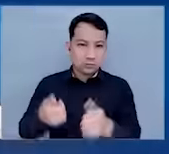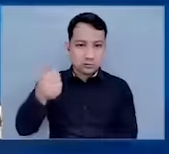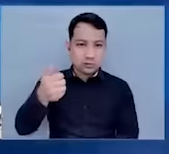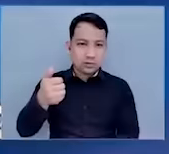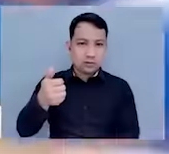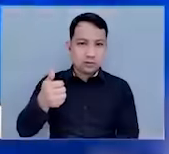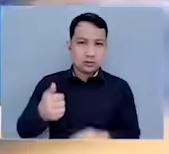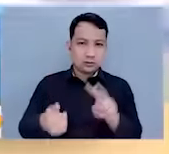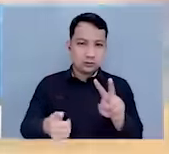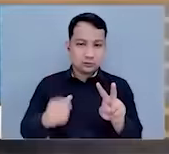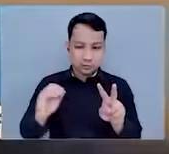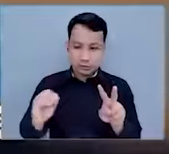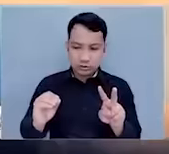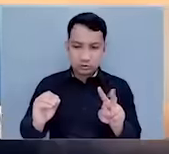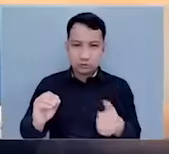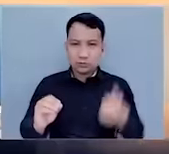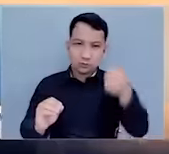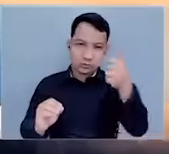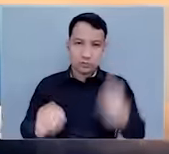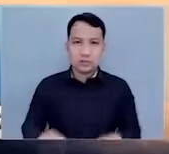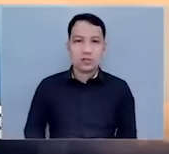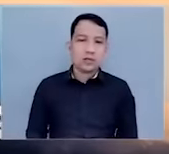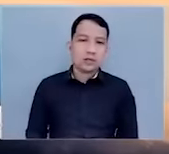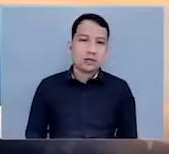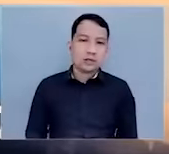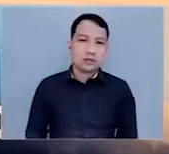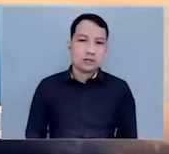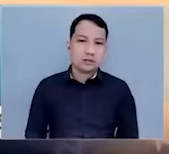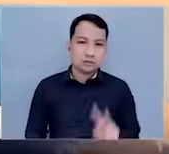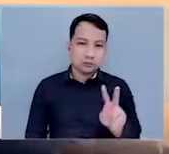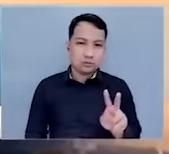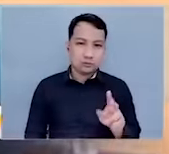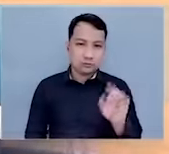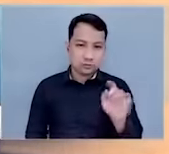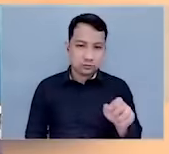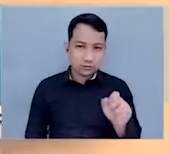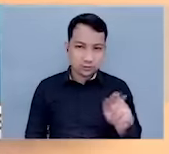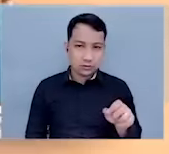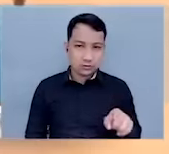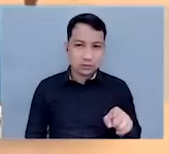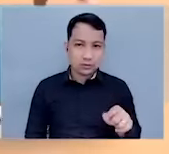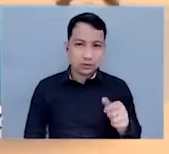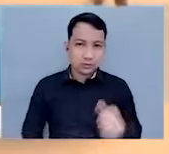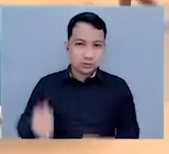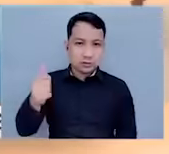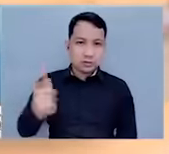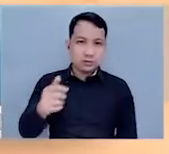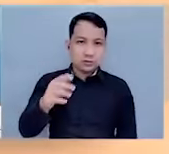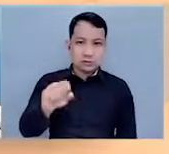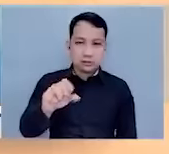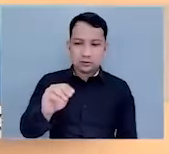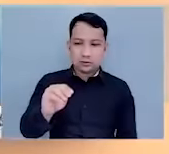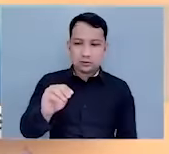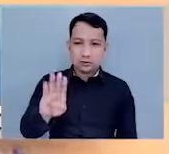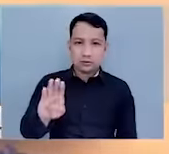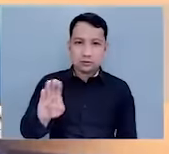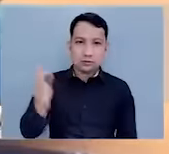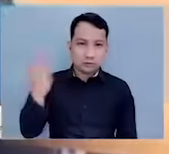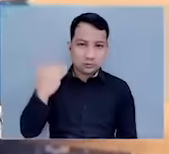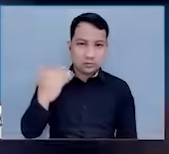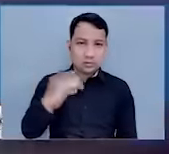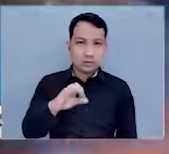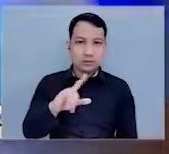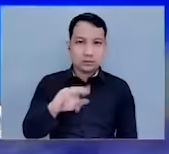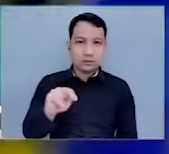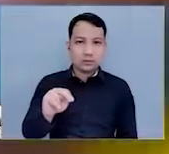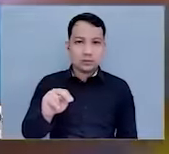2-0 series advantage. Ito ang ikalabing isang sunod na tagumpay ng SMB mula pa noong elimination round.